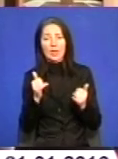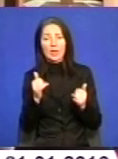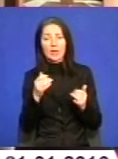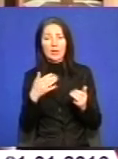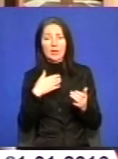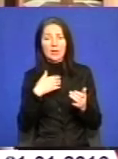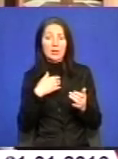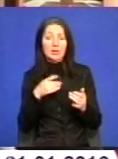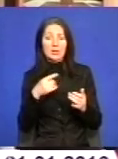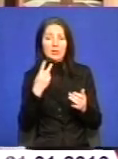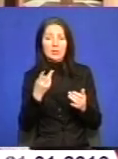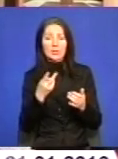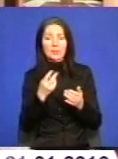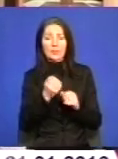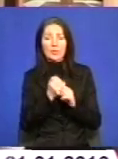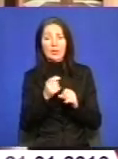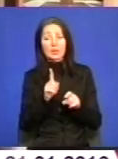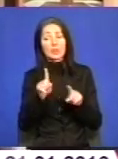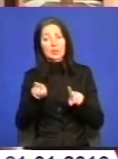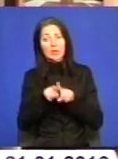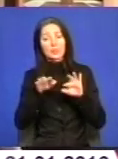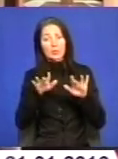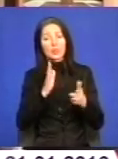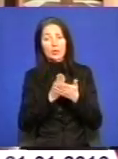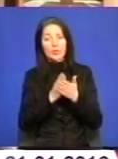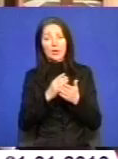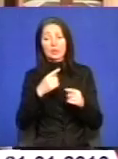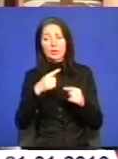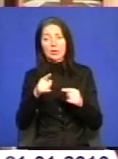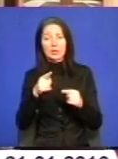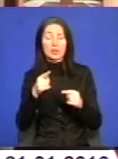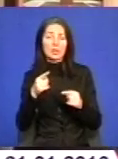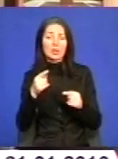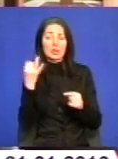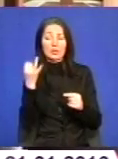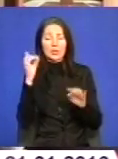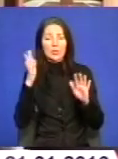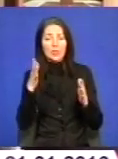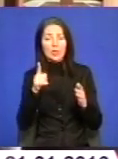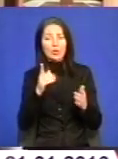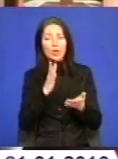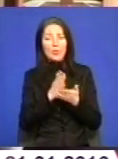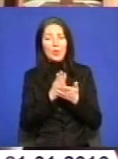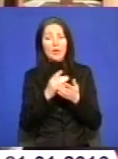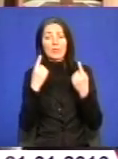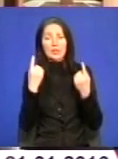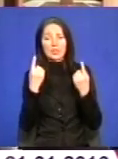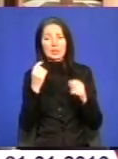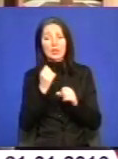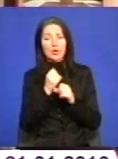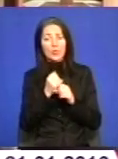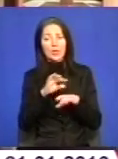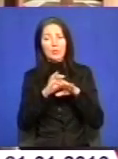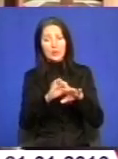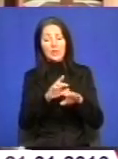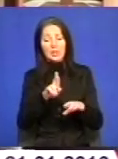мають протилежне бачення, там історичні події чи ще щось. Над цим треба працювати. І тут величезна повинна бути величезна робота проведена